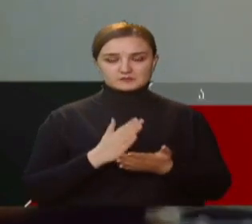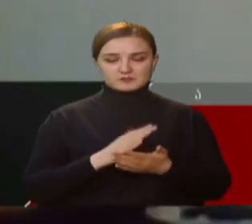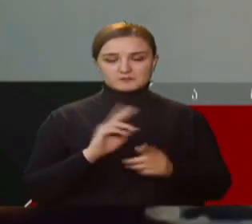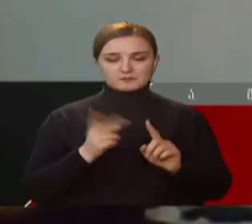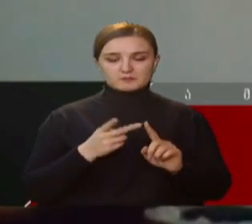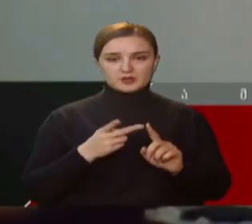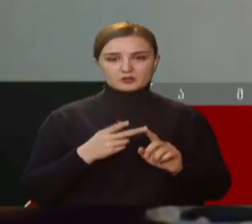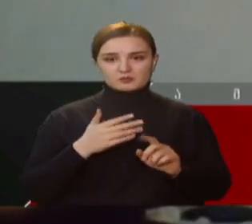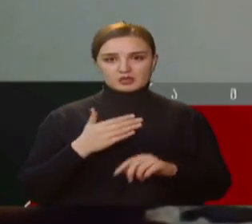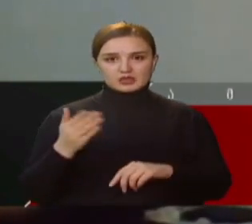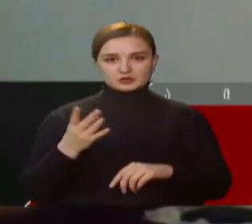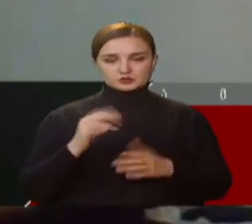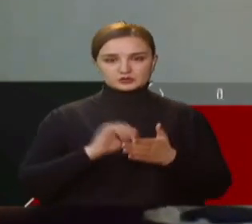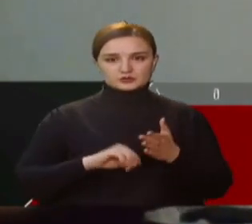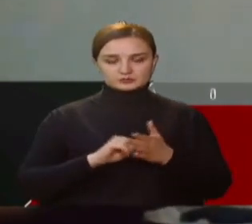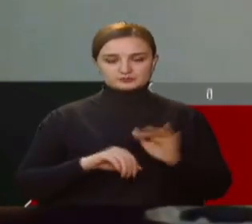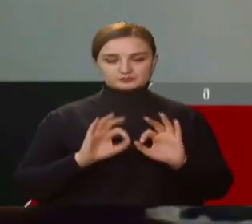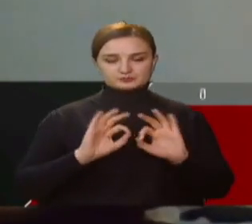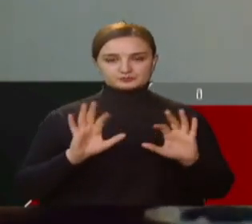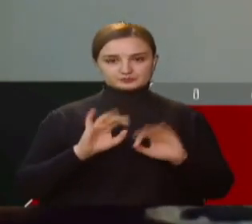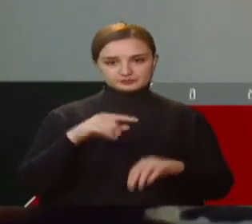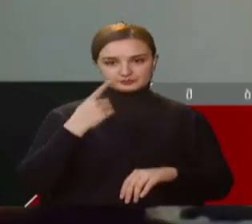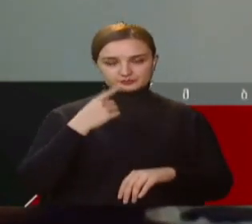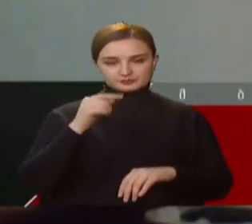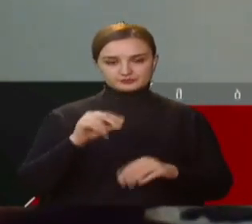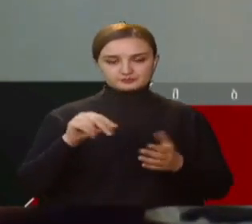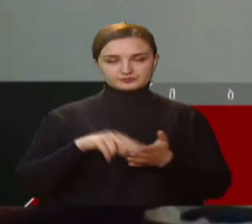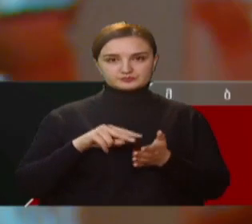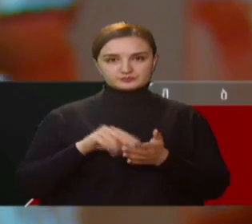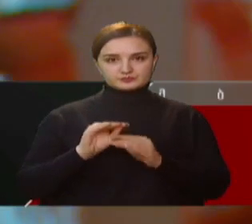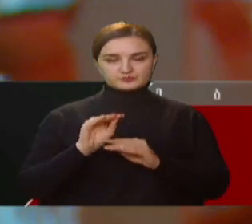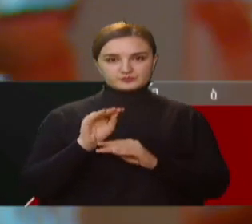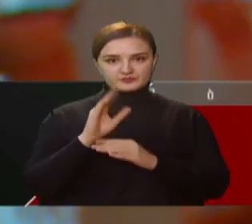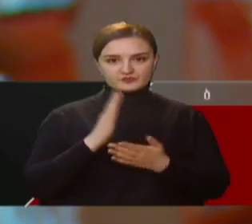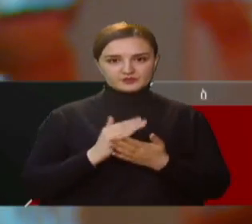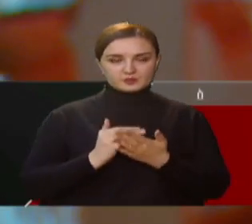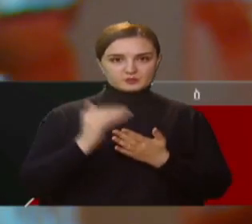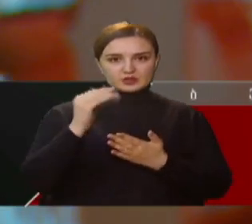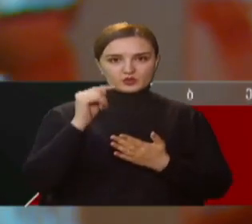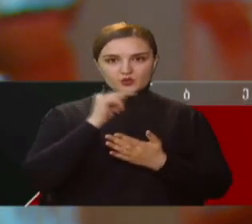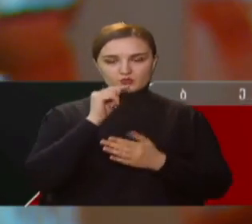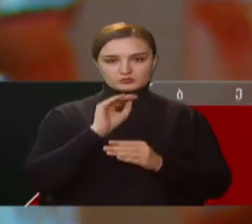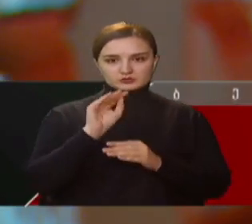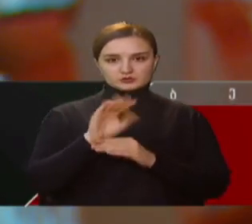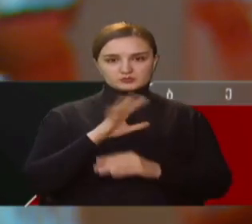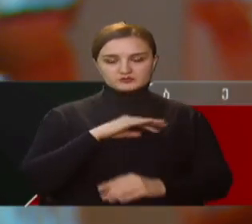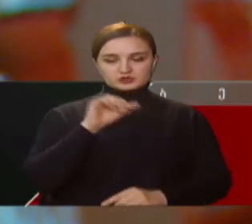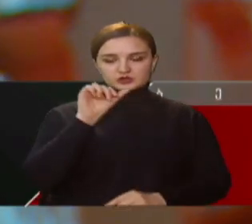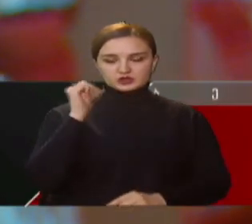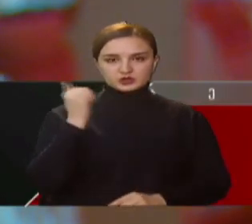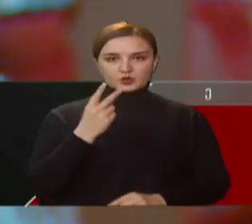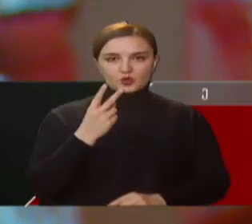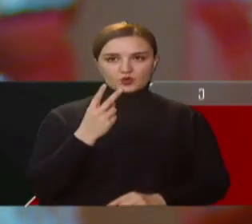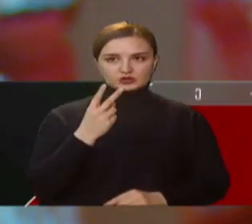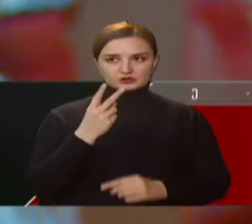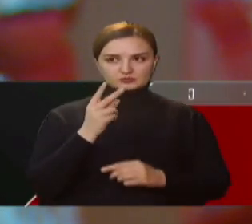khazas unda gaitualisot argumentebi rom inflatsia jer kidev magalia. Tsels magali ekonomikuri zoda khonda, sharshanats ornishna ekonomikuri zoda